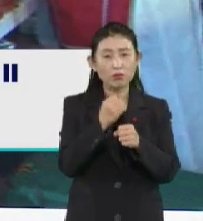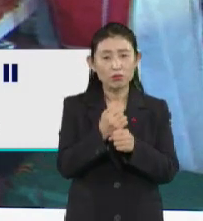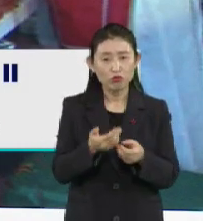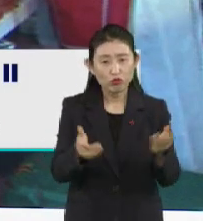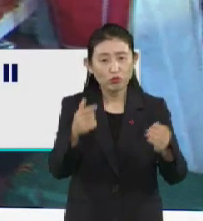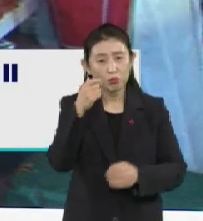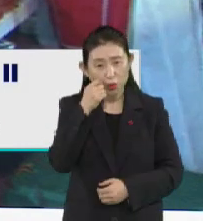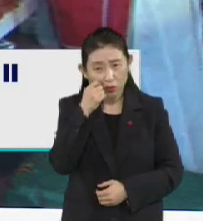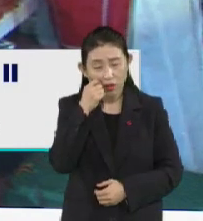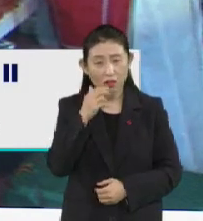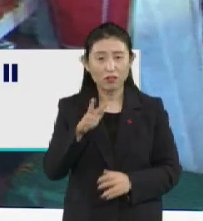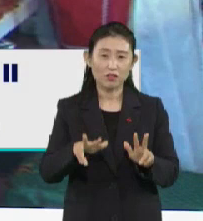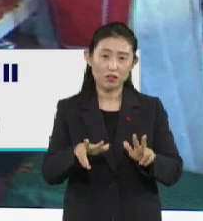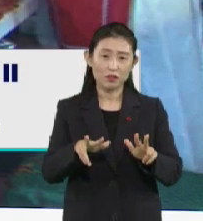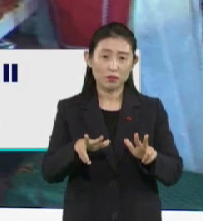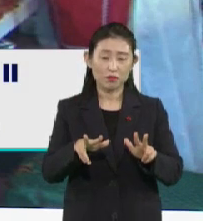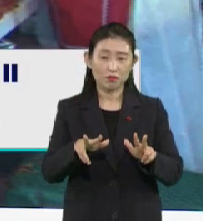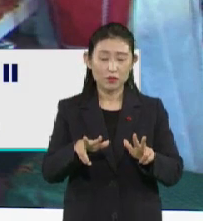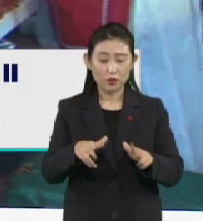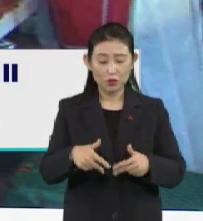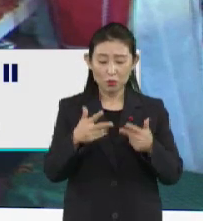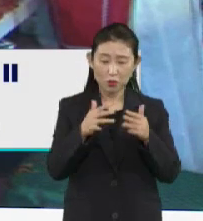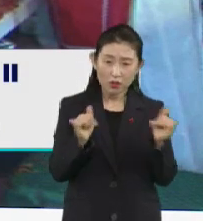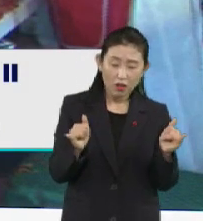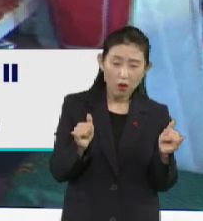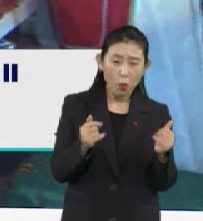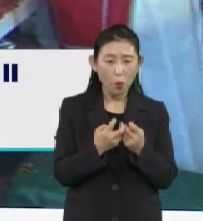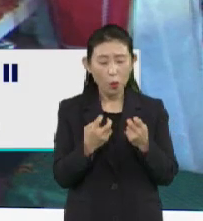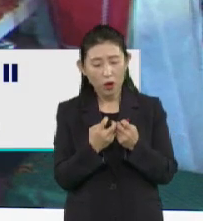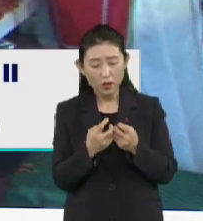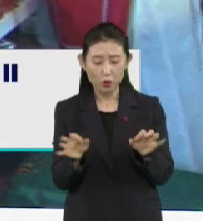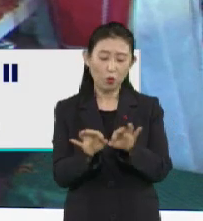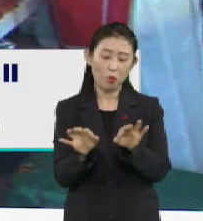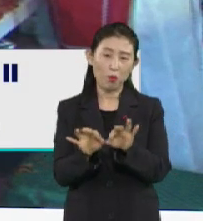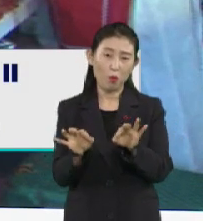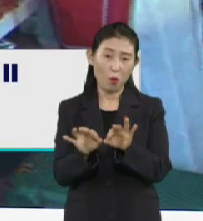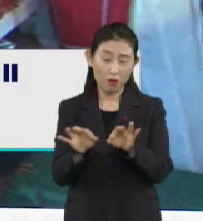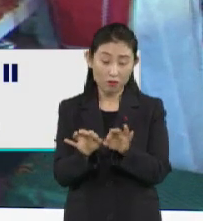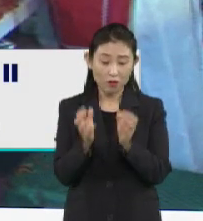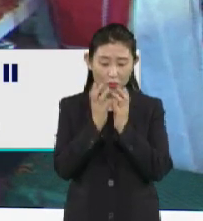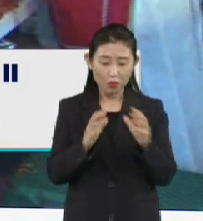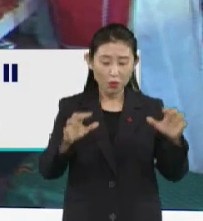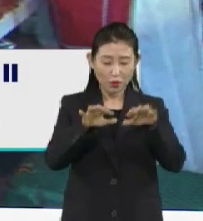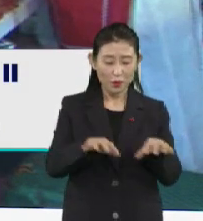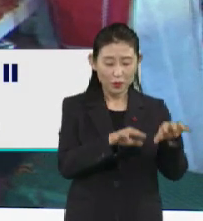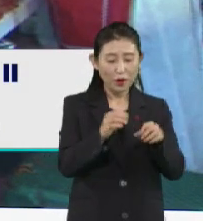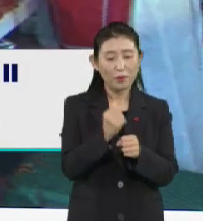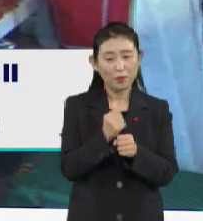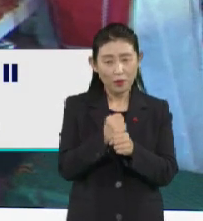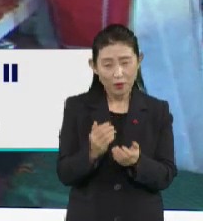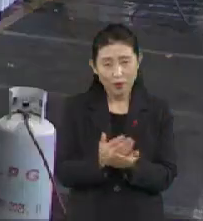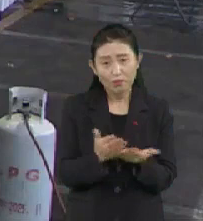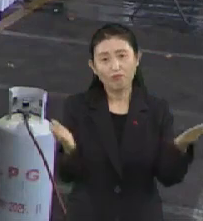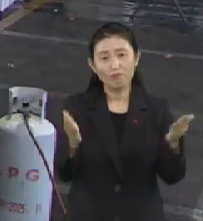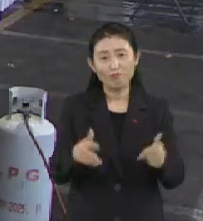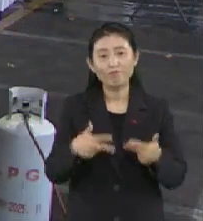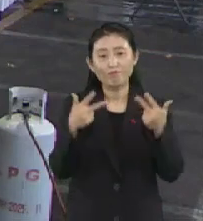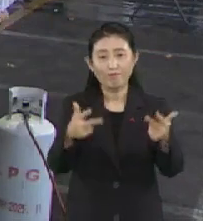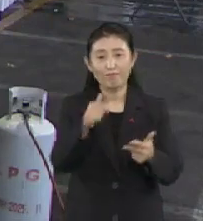못한 자원봉사자들이 십시일반 돈을 모아 어렵게 봉사에 나서는 상황입니다. 김진석 기자입니다.